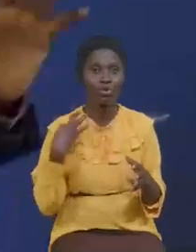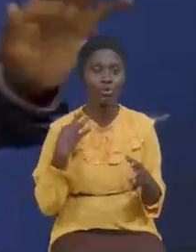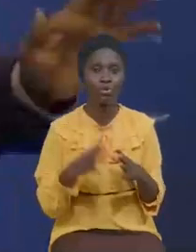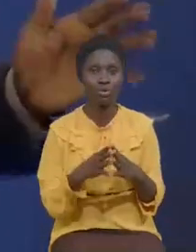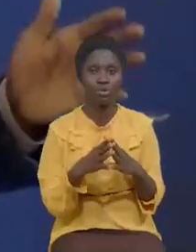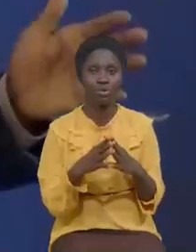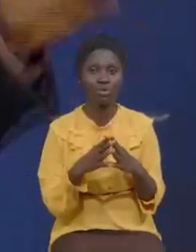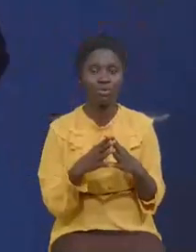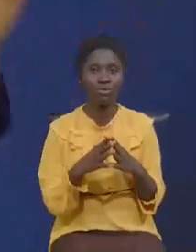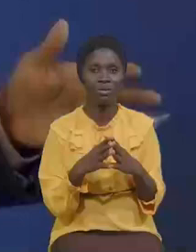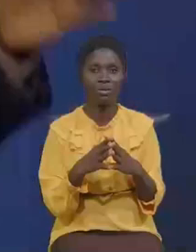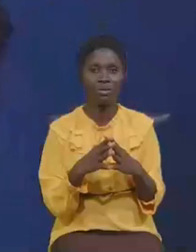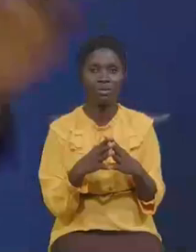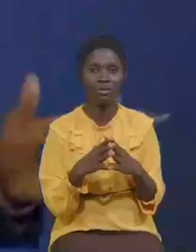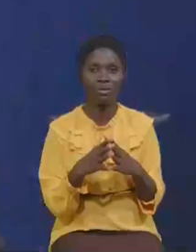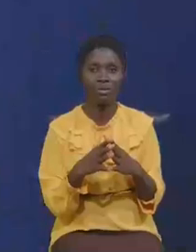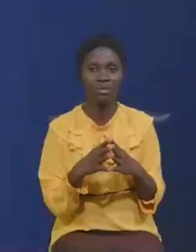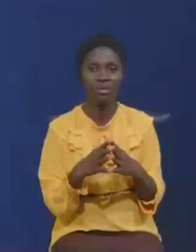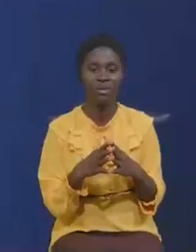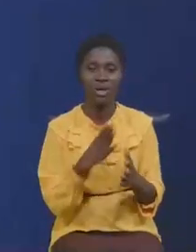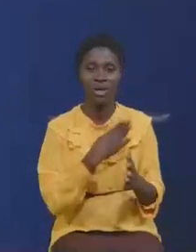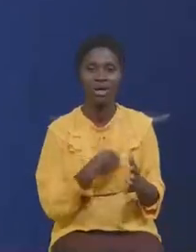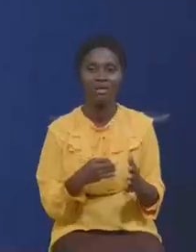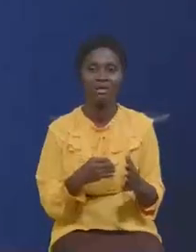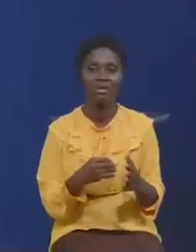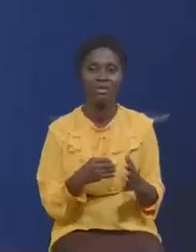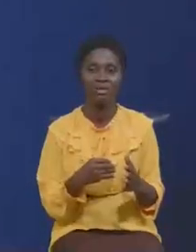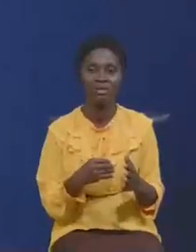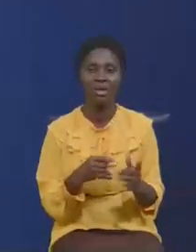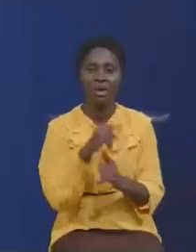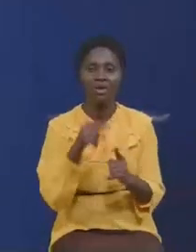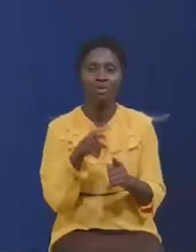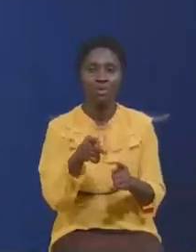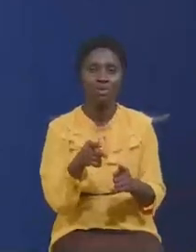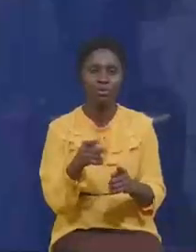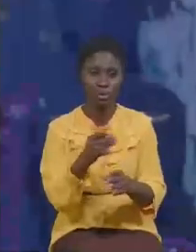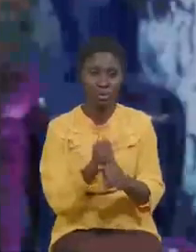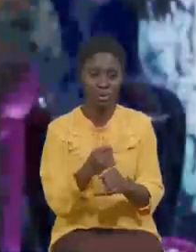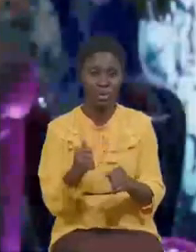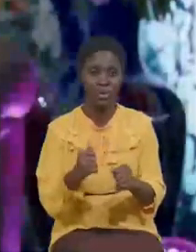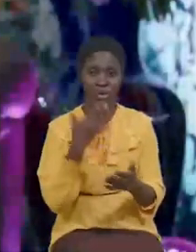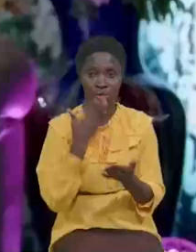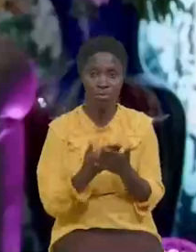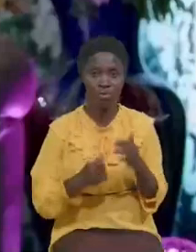l'ancien habit et vous vous lavez. Après vous êtes lavé,